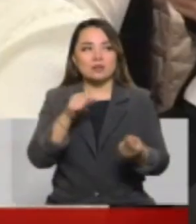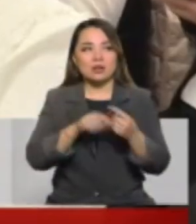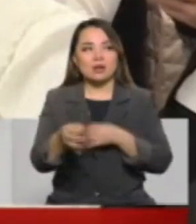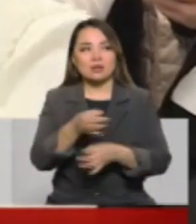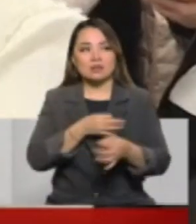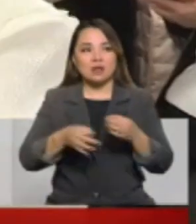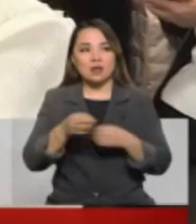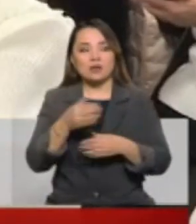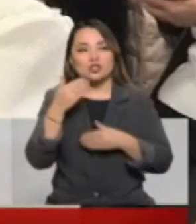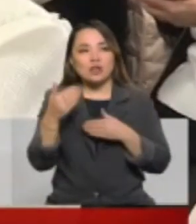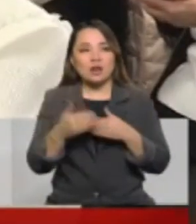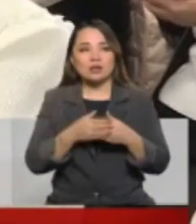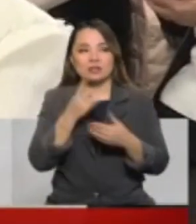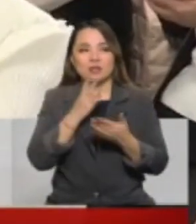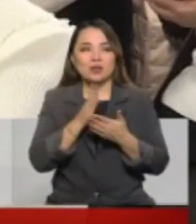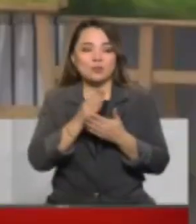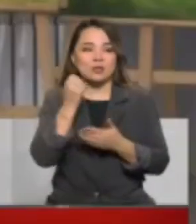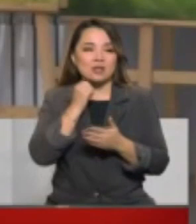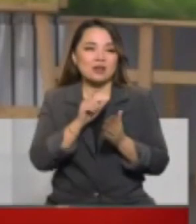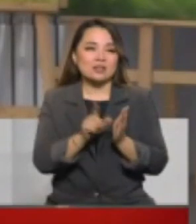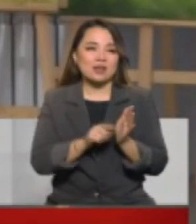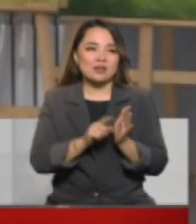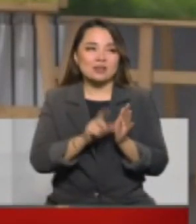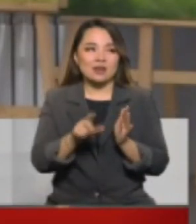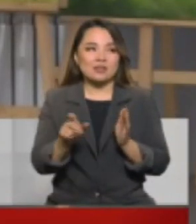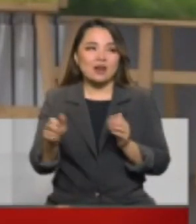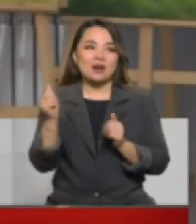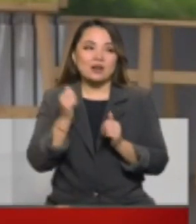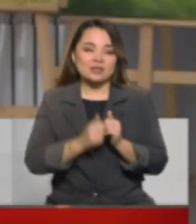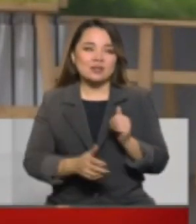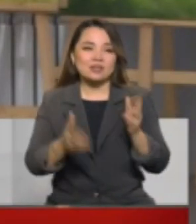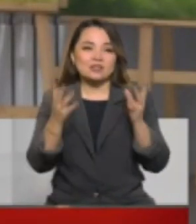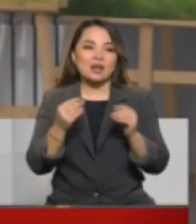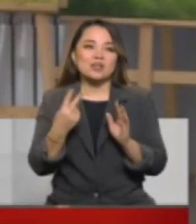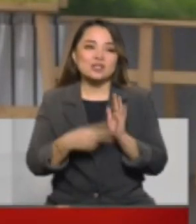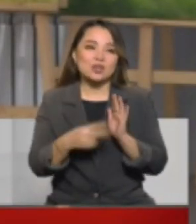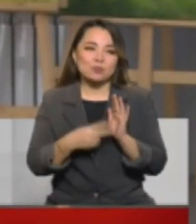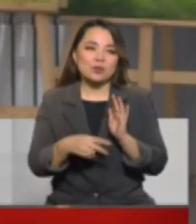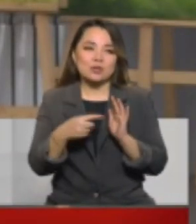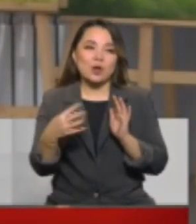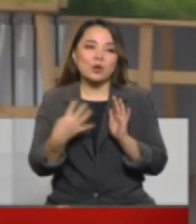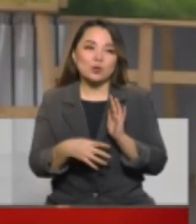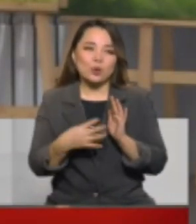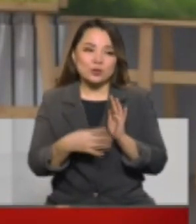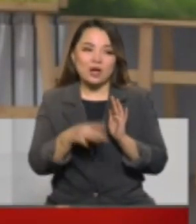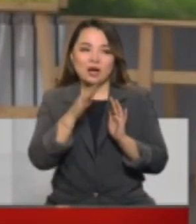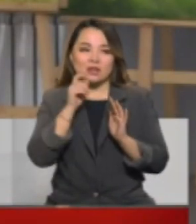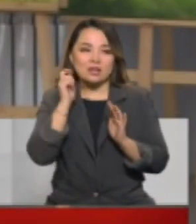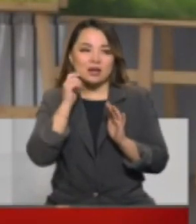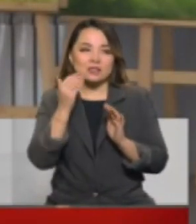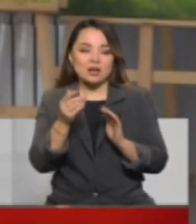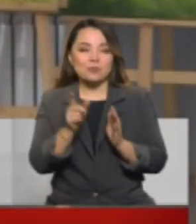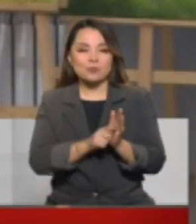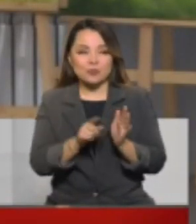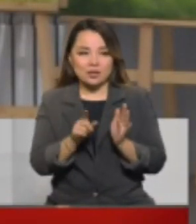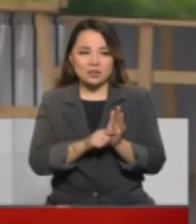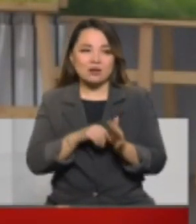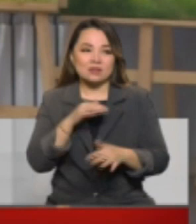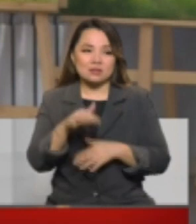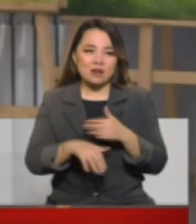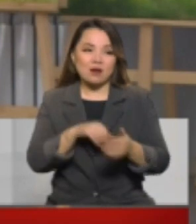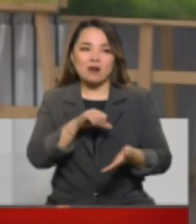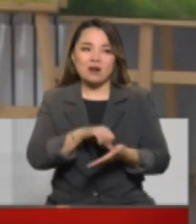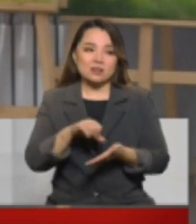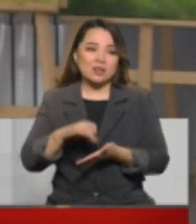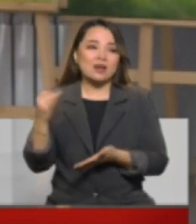шүйіркелесіп, етене жақын болып кеттік дейді зейнеткерлері. Күнделікті 70 пен 90-ның арасында зейнеткерлер келіп